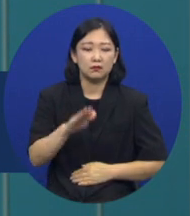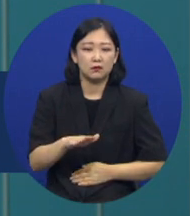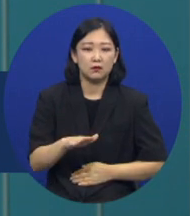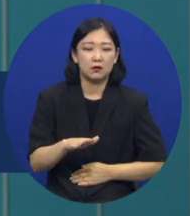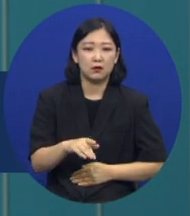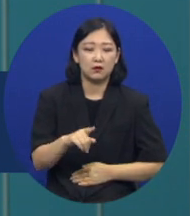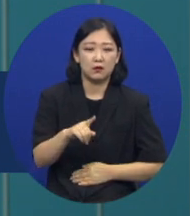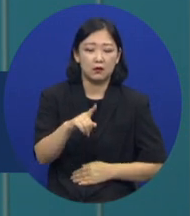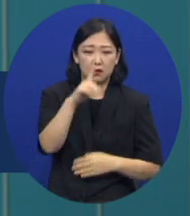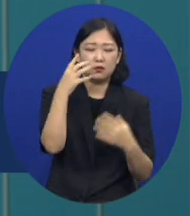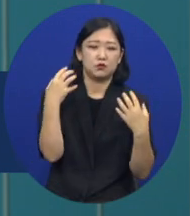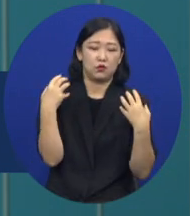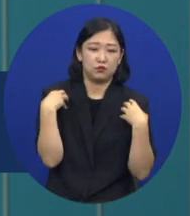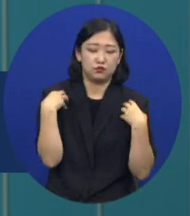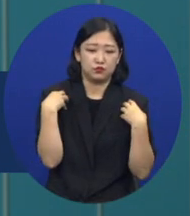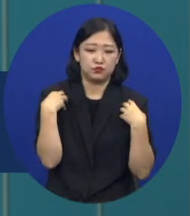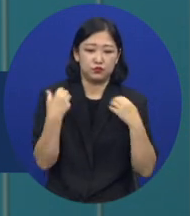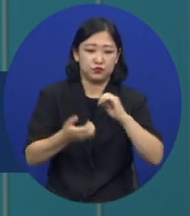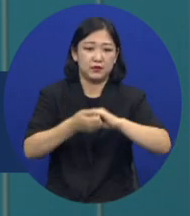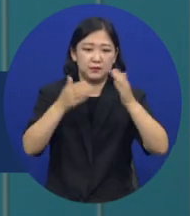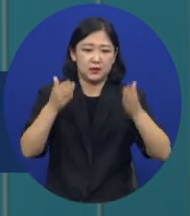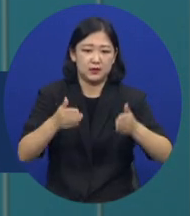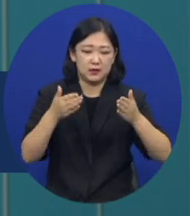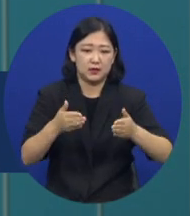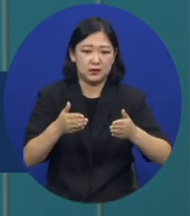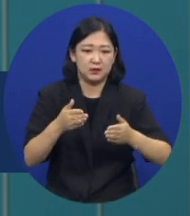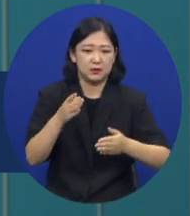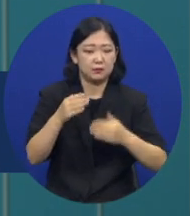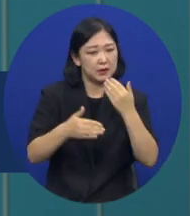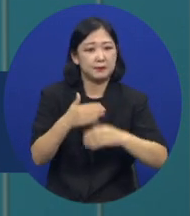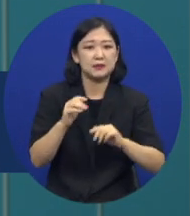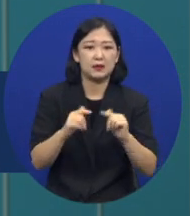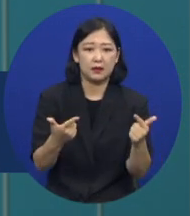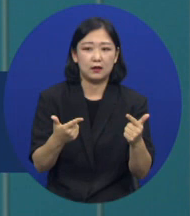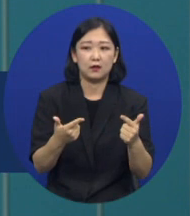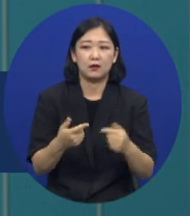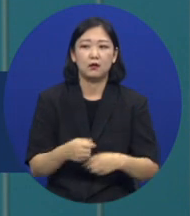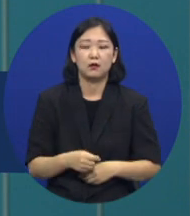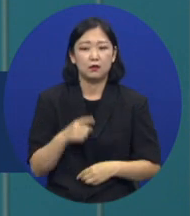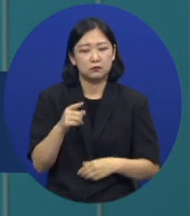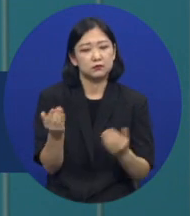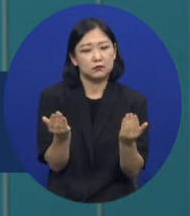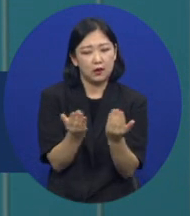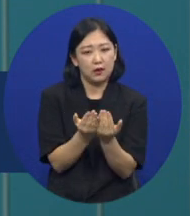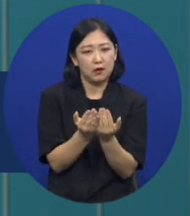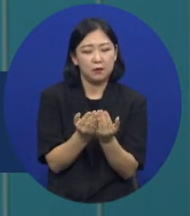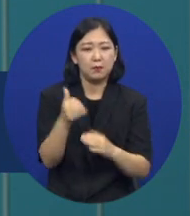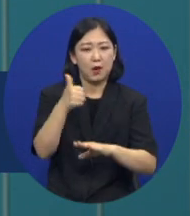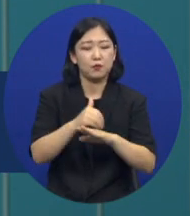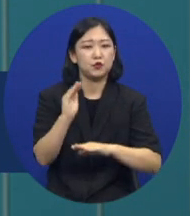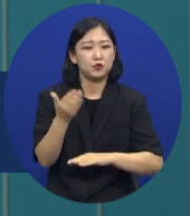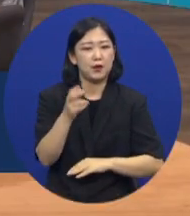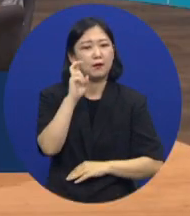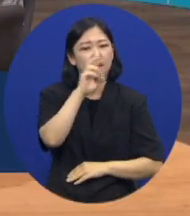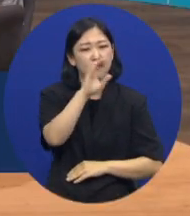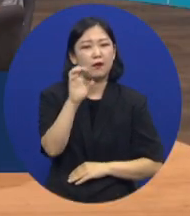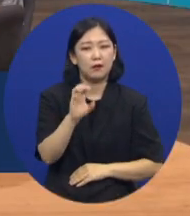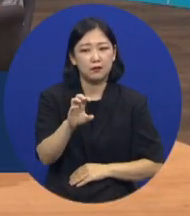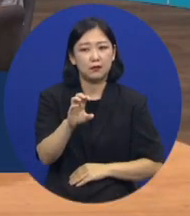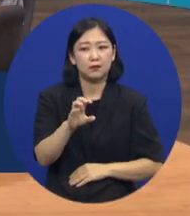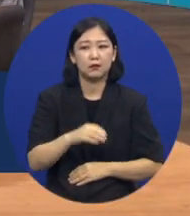임기가 얼마 남지 않아서 과연 그 때까지 이런 뭐 대한 모색이 마무리 될 것인가